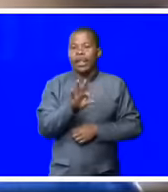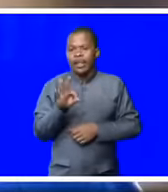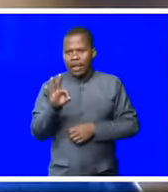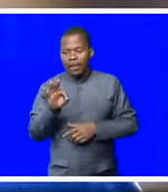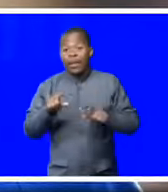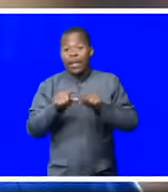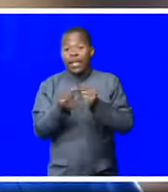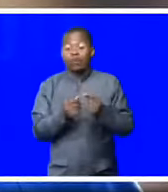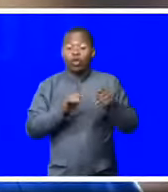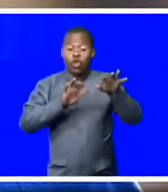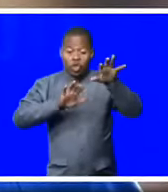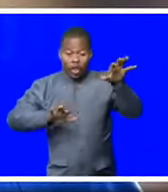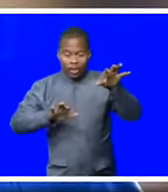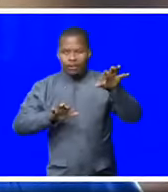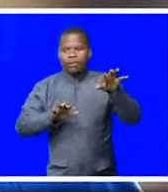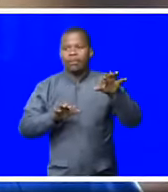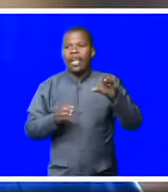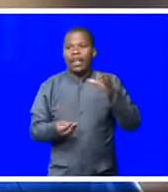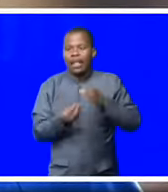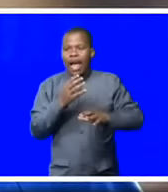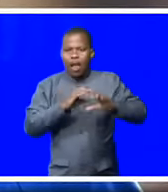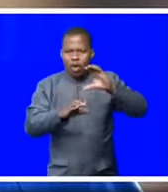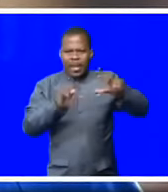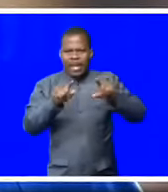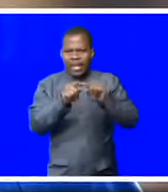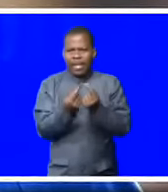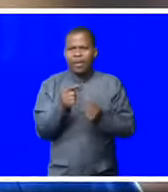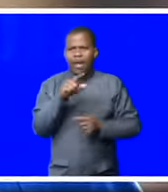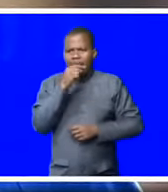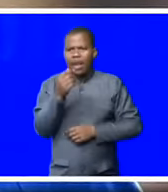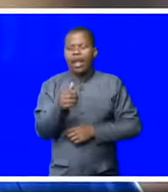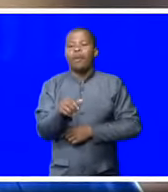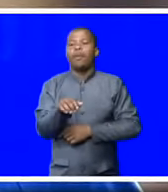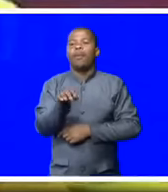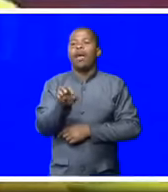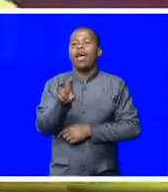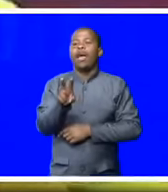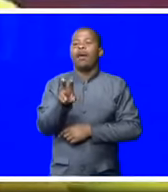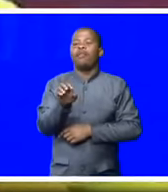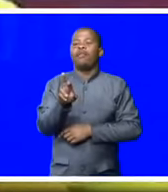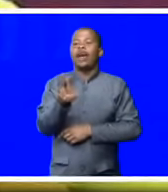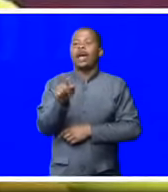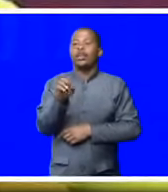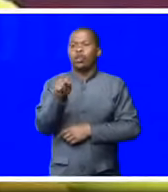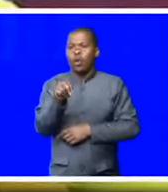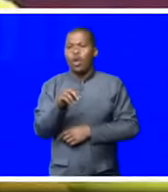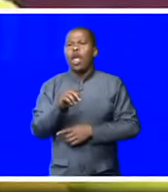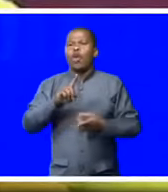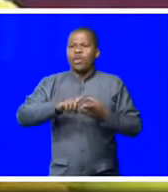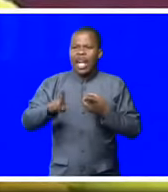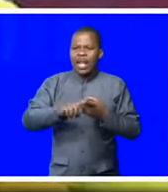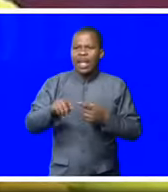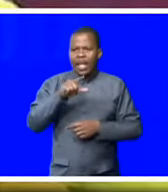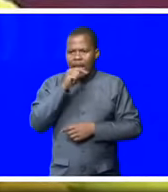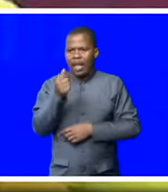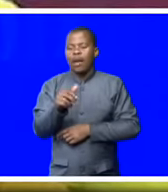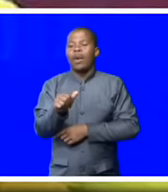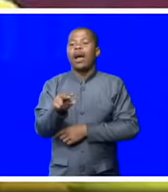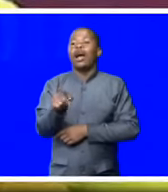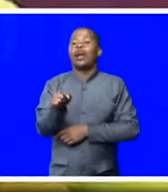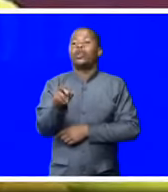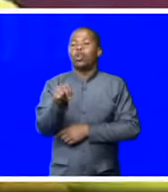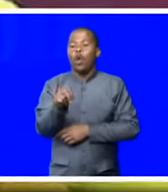Icembu leChelsea kubikwa ukuthi selicale inkulumo nelicembu le-Everton kubuka indlela abangathenga ngayo Anton Gordon lodlala icembu le-Everton